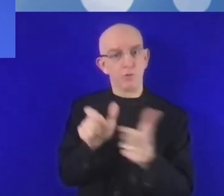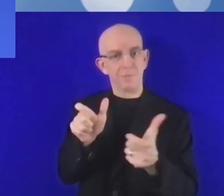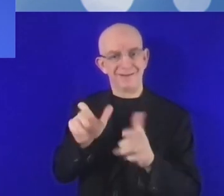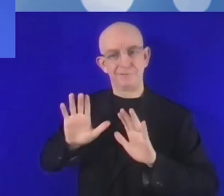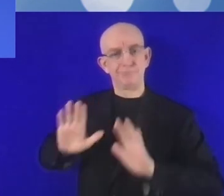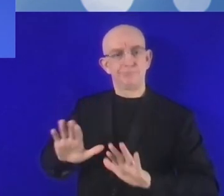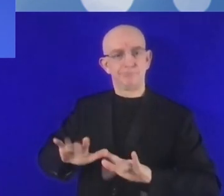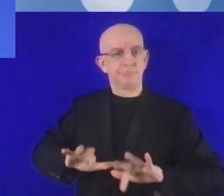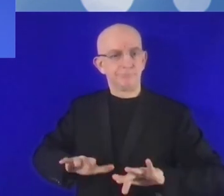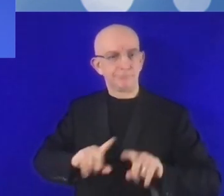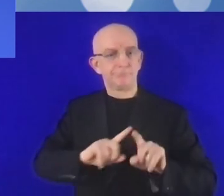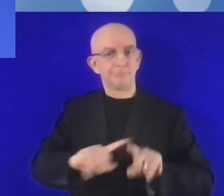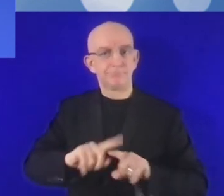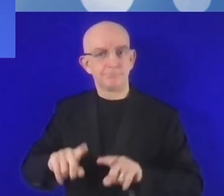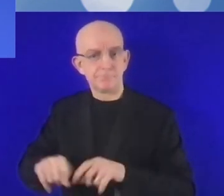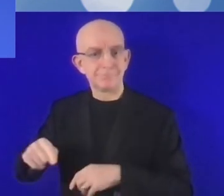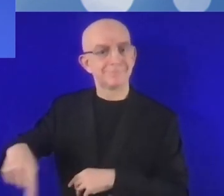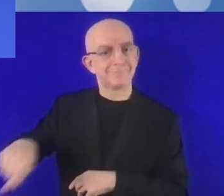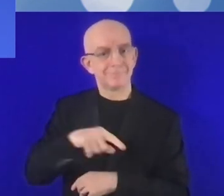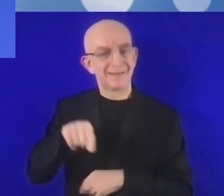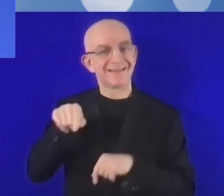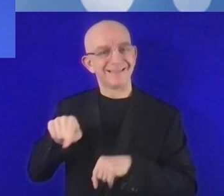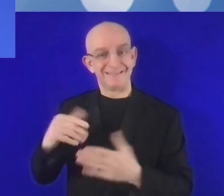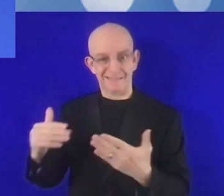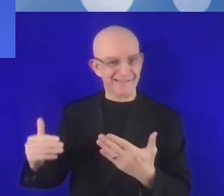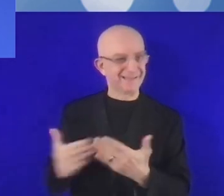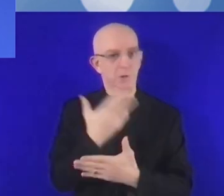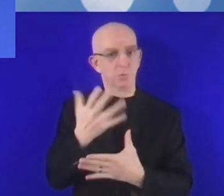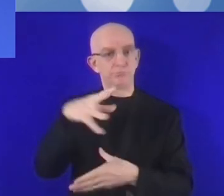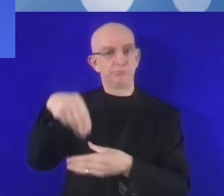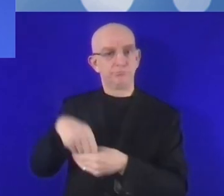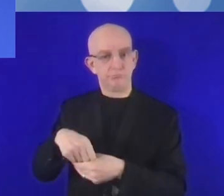молодежи, это встреча более